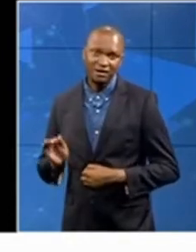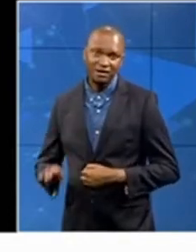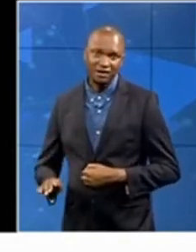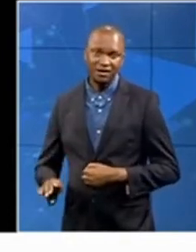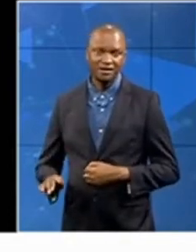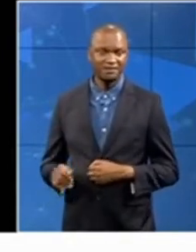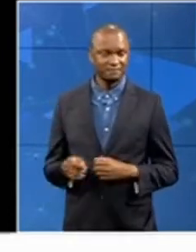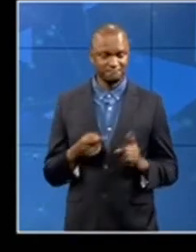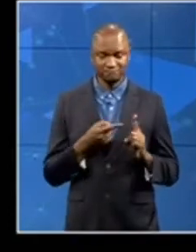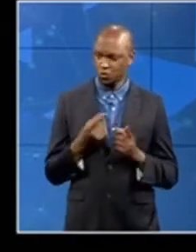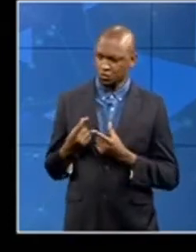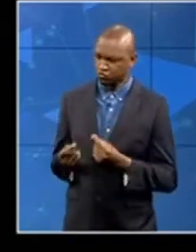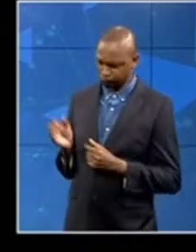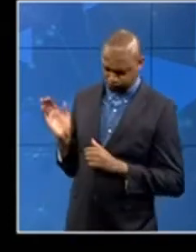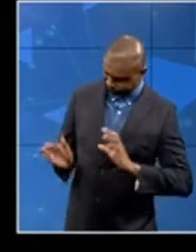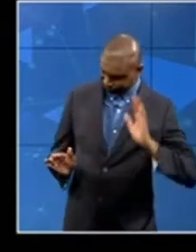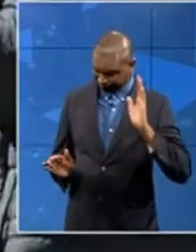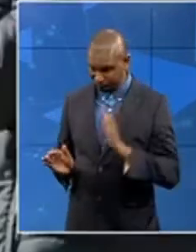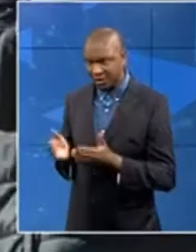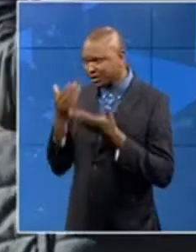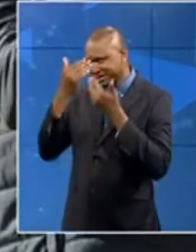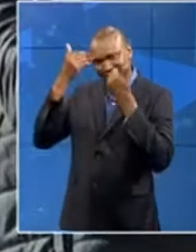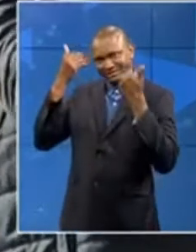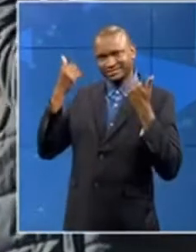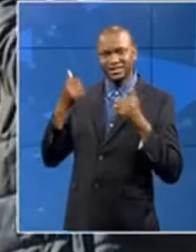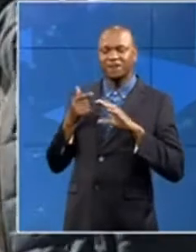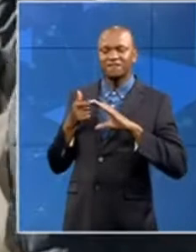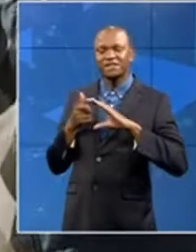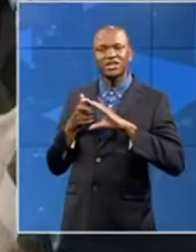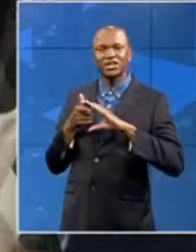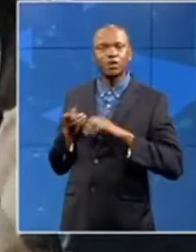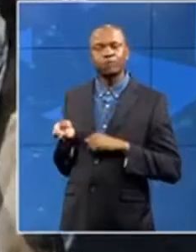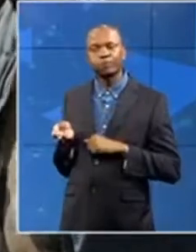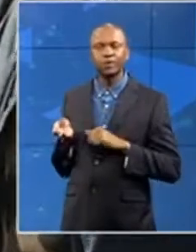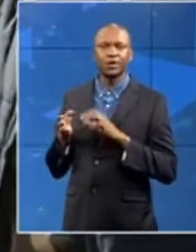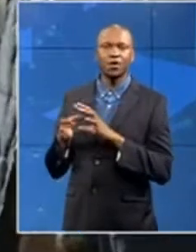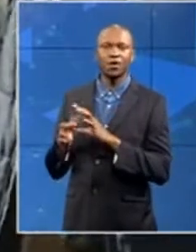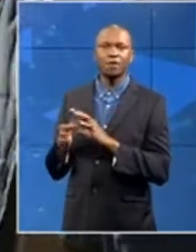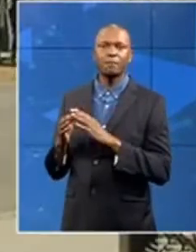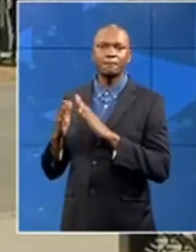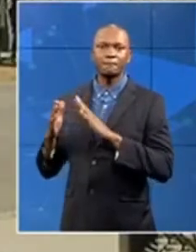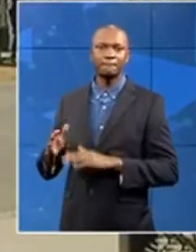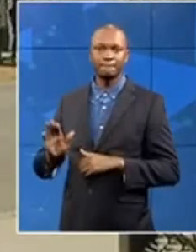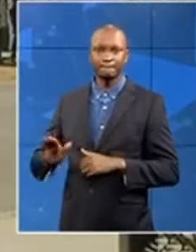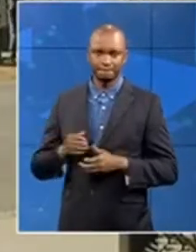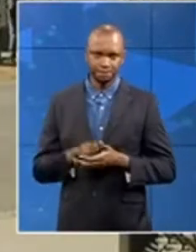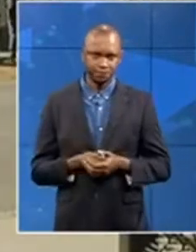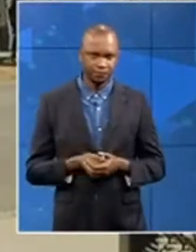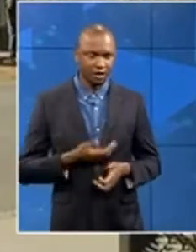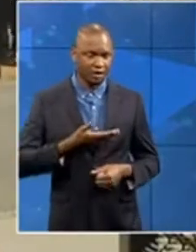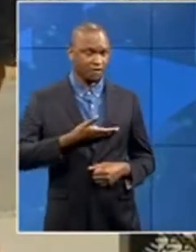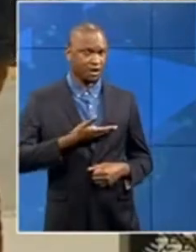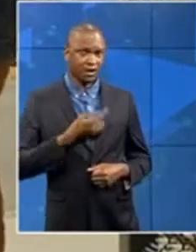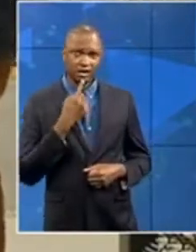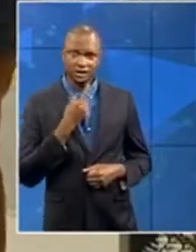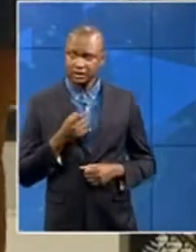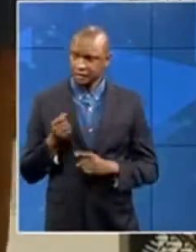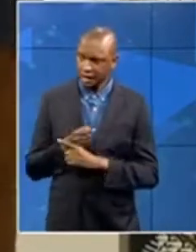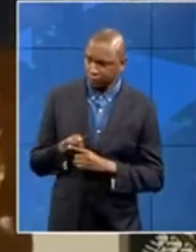kuthi kunemakhamera kulendlu na uthi kuhlukunyetwa kwalabantwana kumshiye nemkakhe